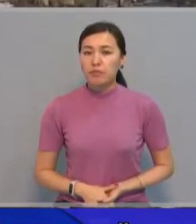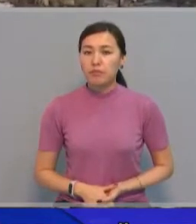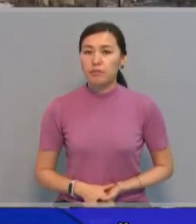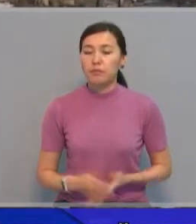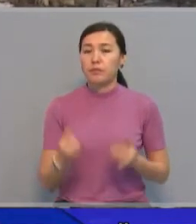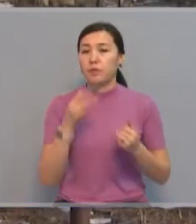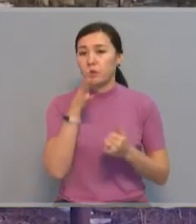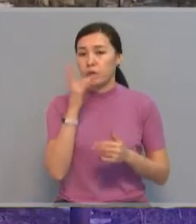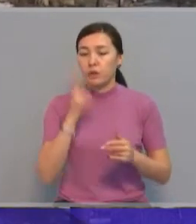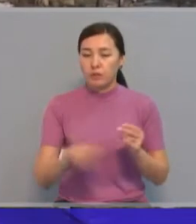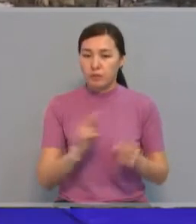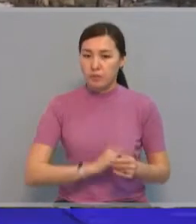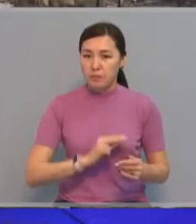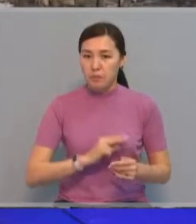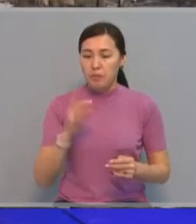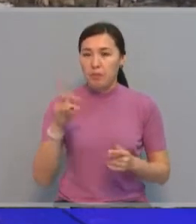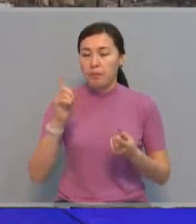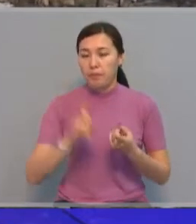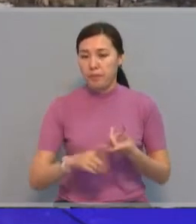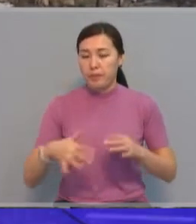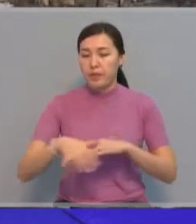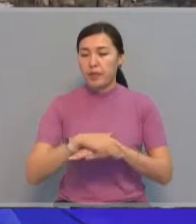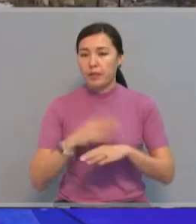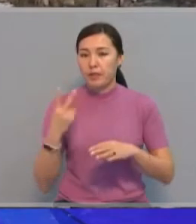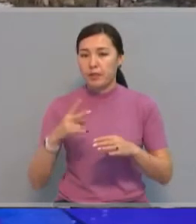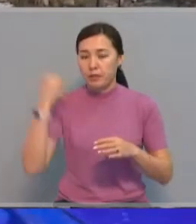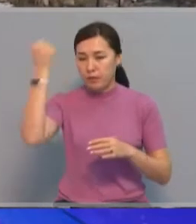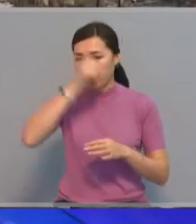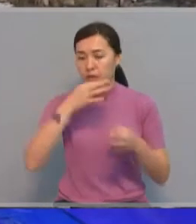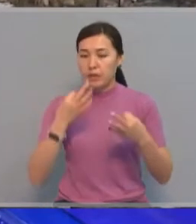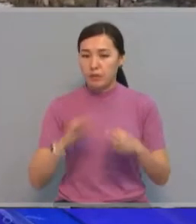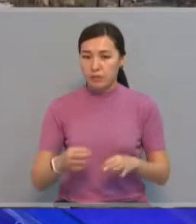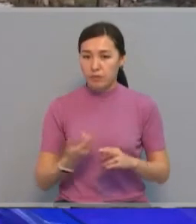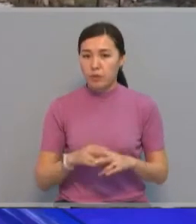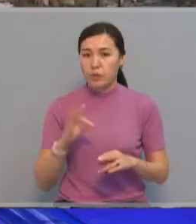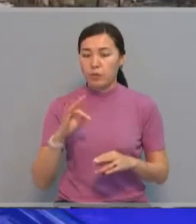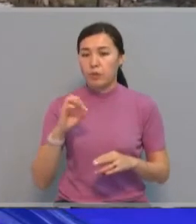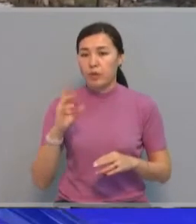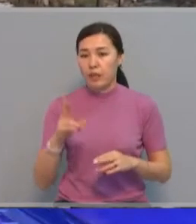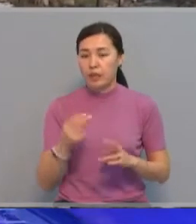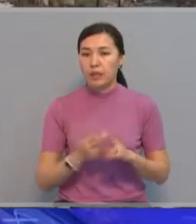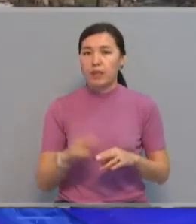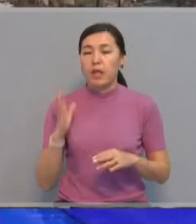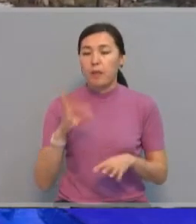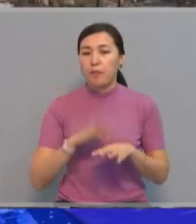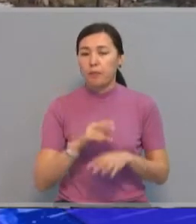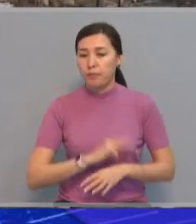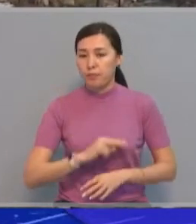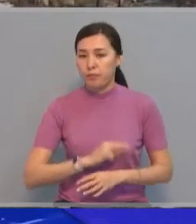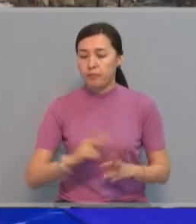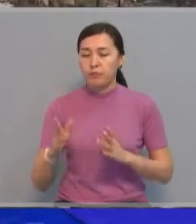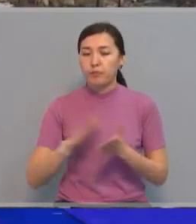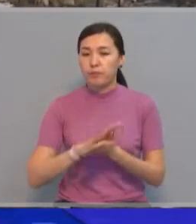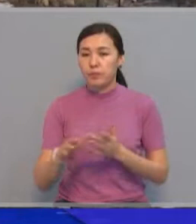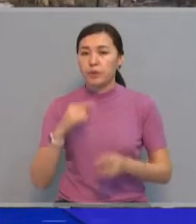В настоящее время завершены работы по абонементу населенных пунктов 20 лет независимости и Кокбулак. Будут проведены работы по